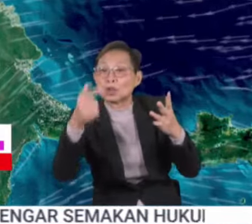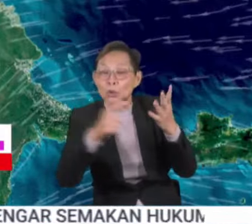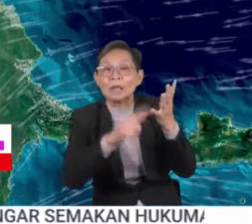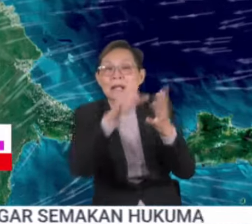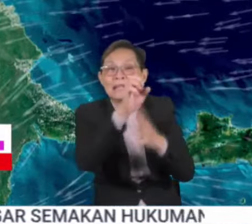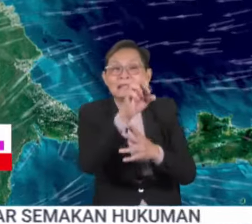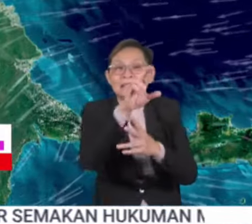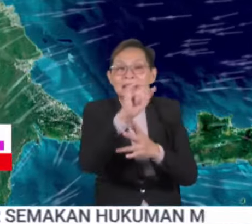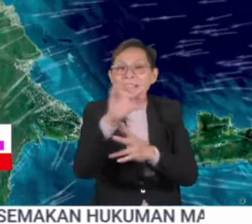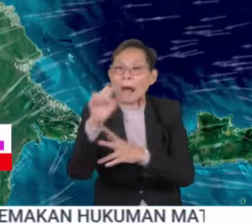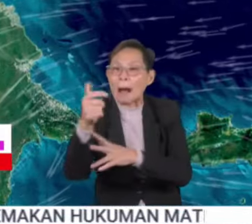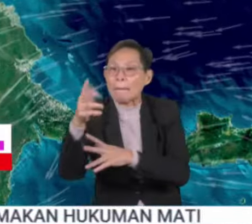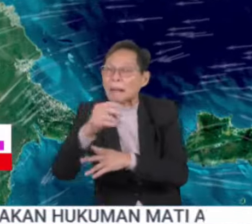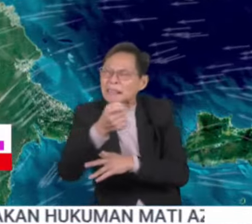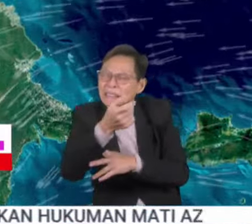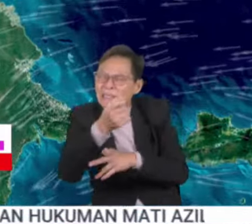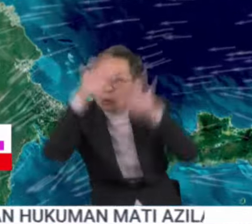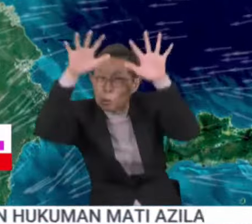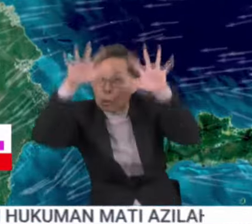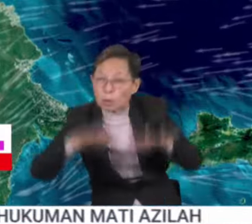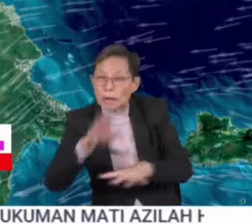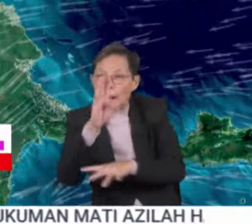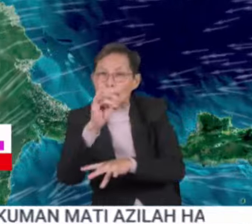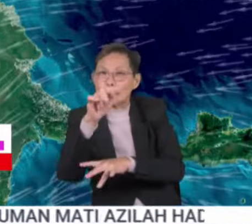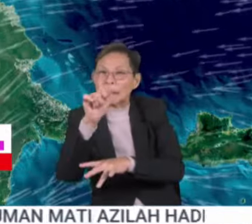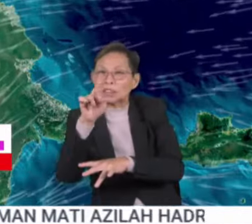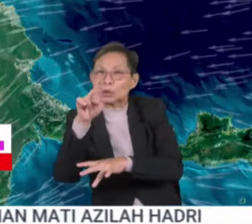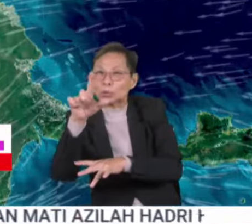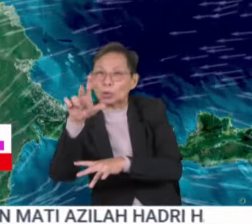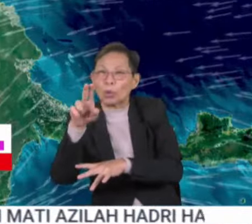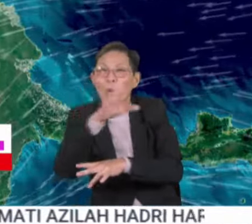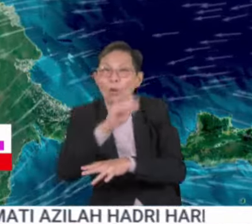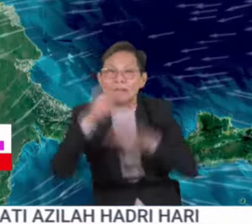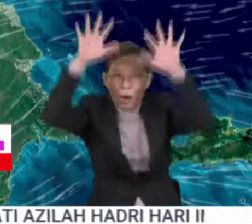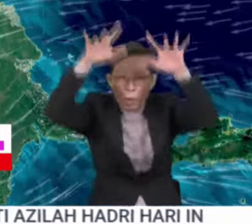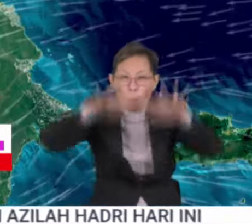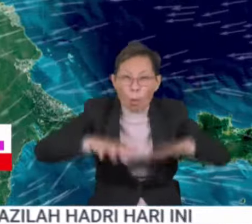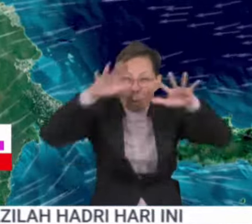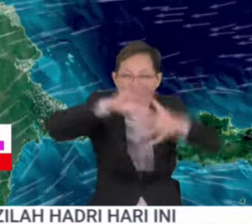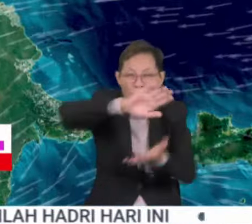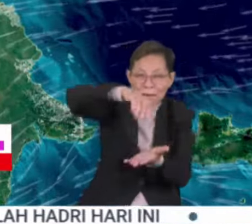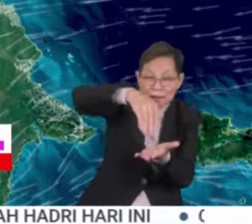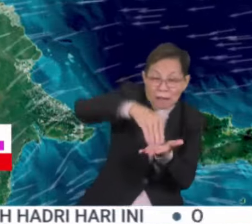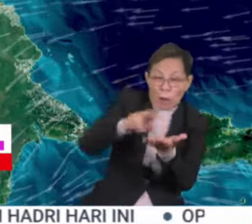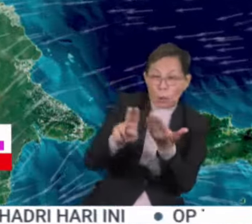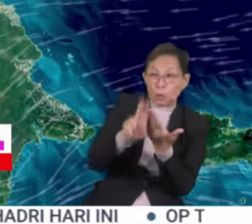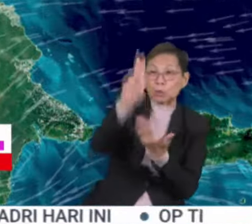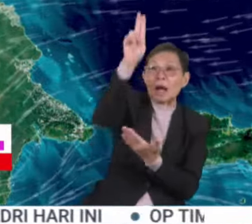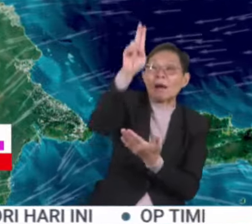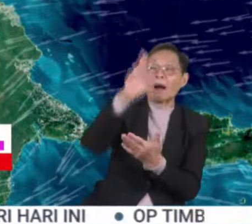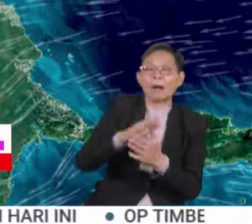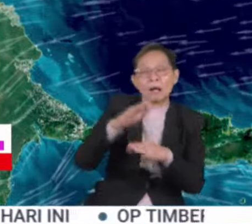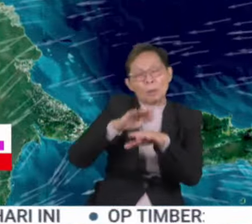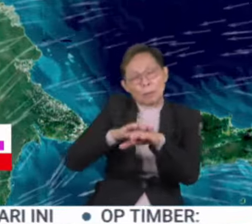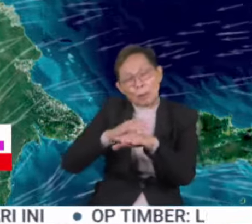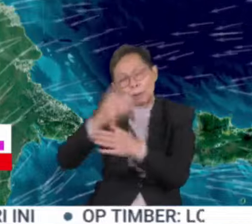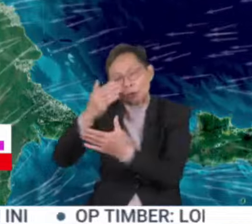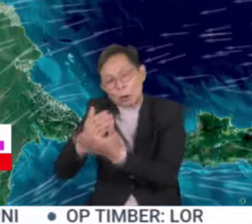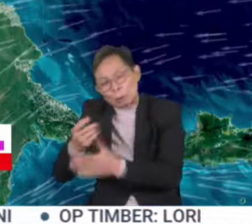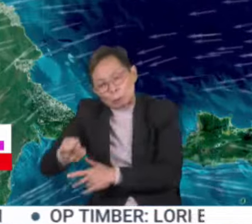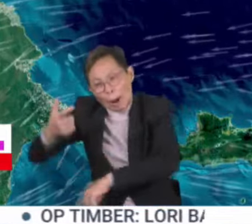juga sedikit hujan berlaku di Bintulu. Dan keadaan cuaca lembap yang berlaku di tengah utara ini akan beransur reda sedikit masa